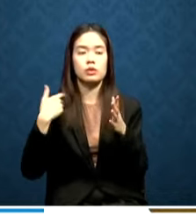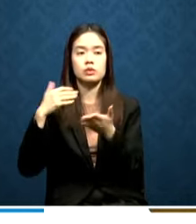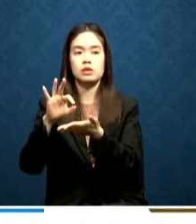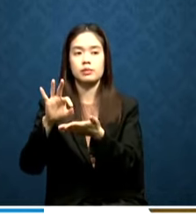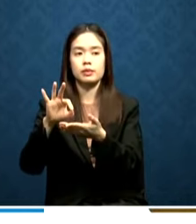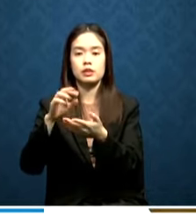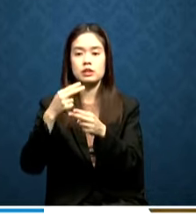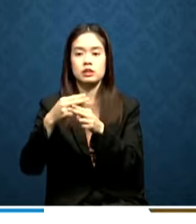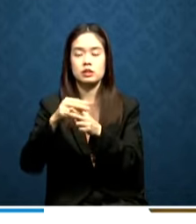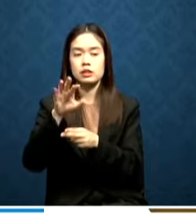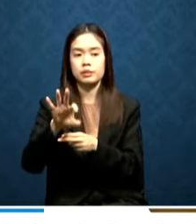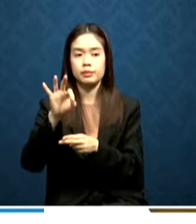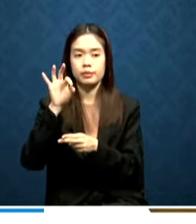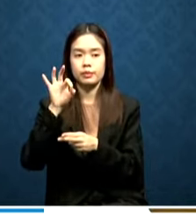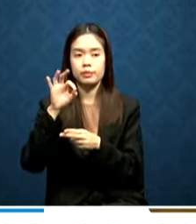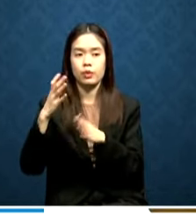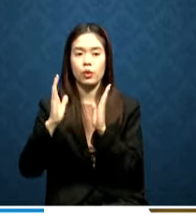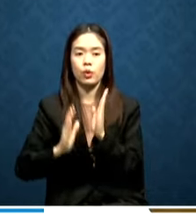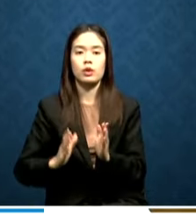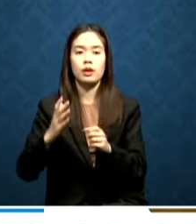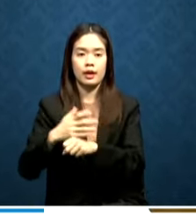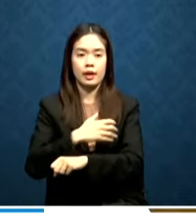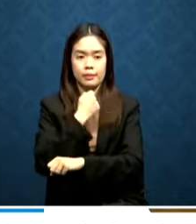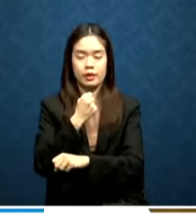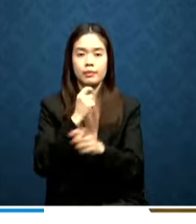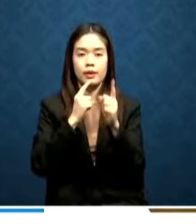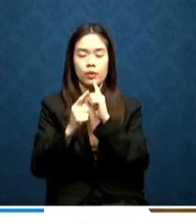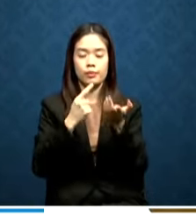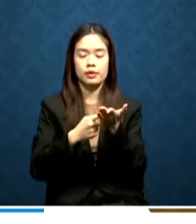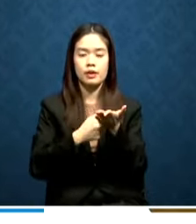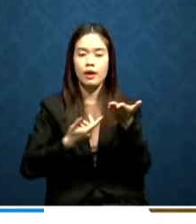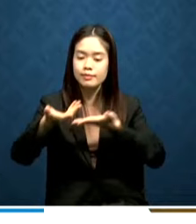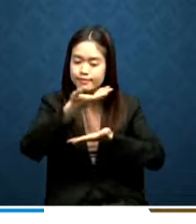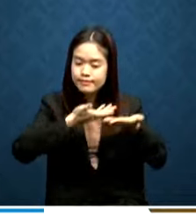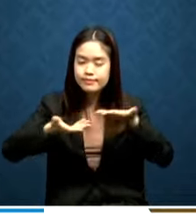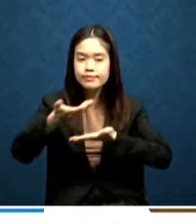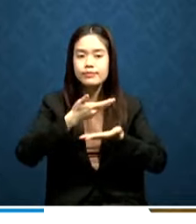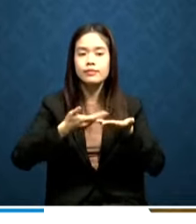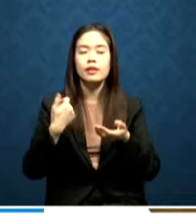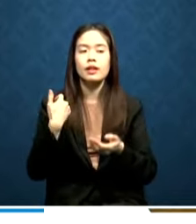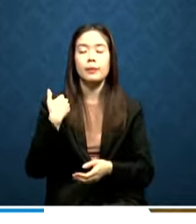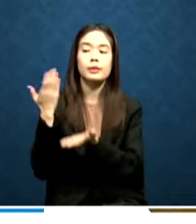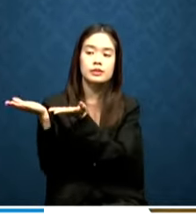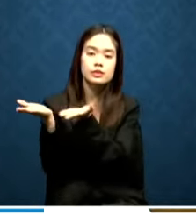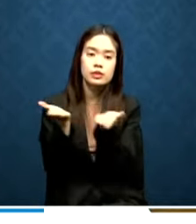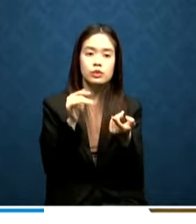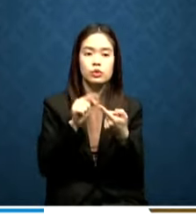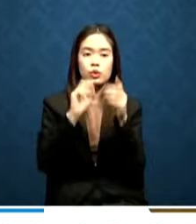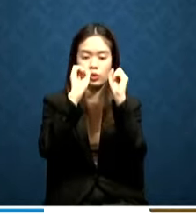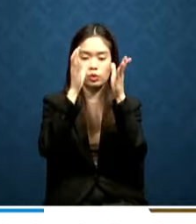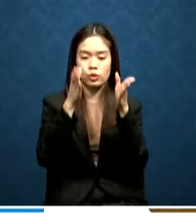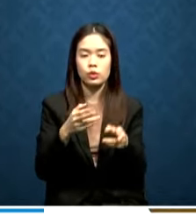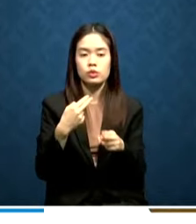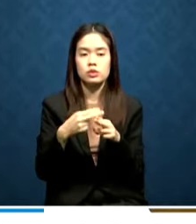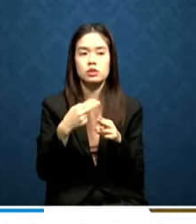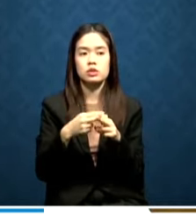แก้ไขพ.ร.บ.ฉบับนี้ในสภามาคุยด้วยทางสปน.ก็ได้เชิญอาจารย์ชูศักดิ์นะครับ